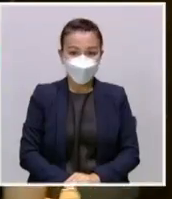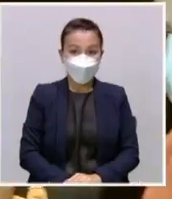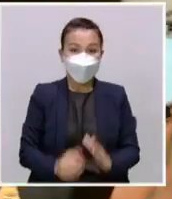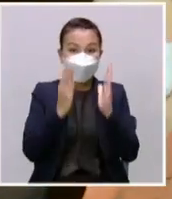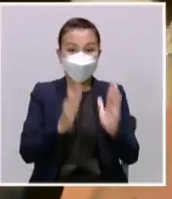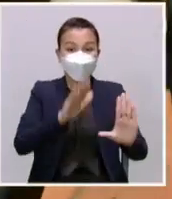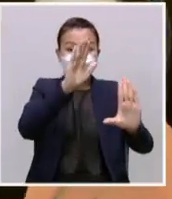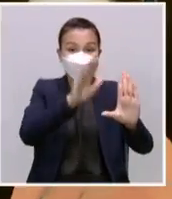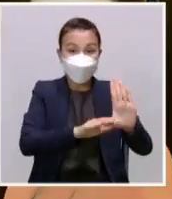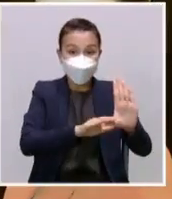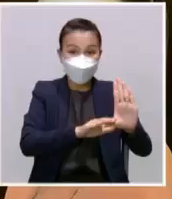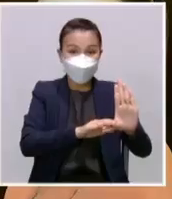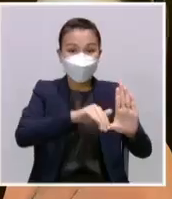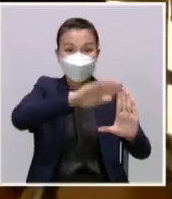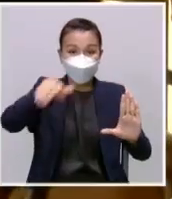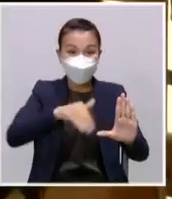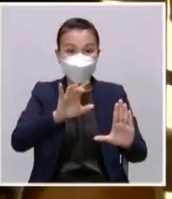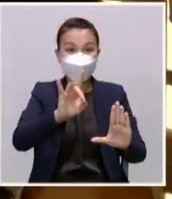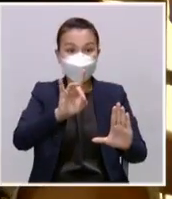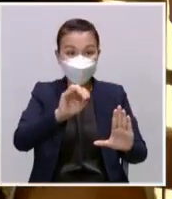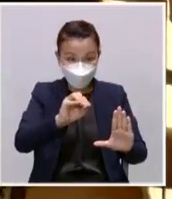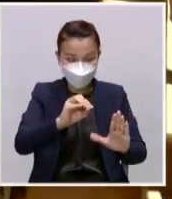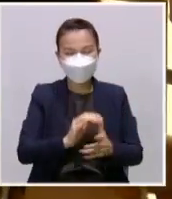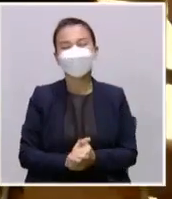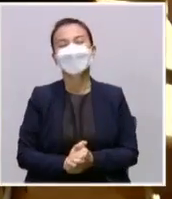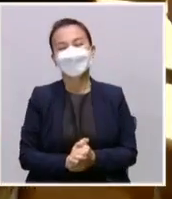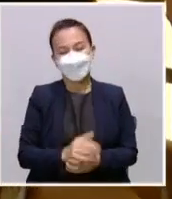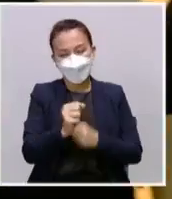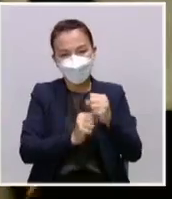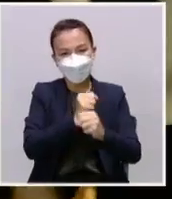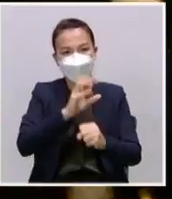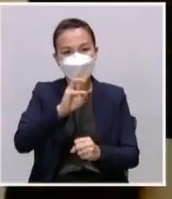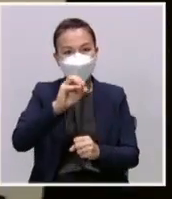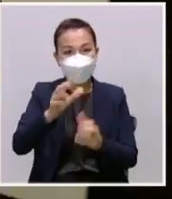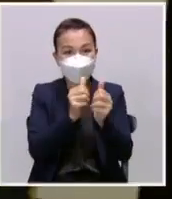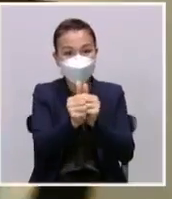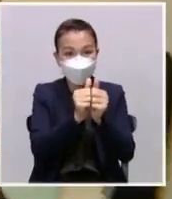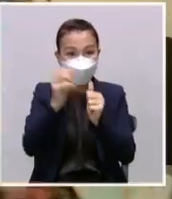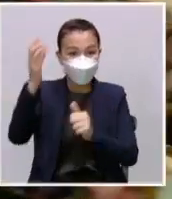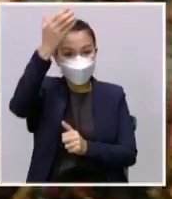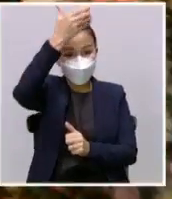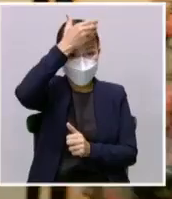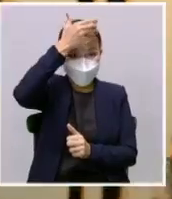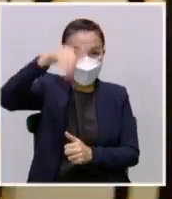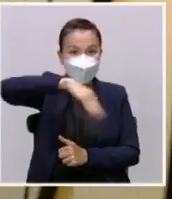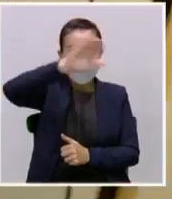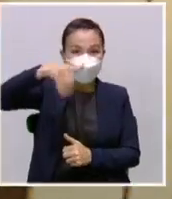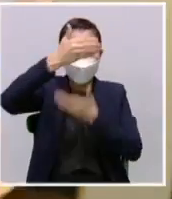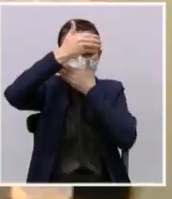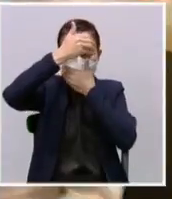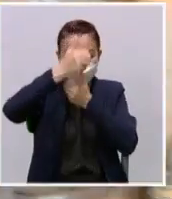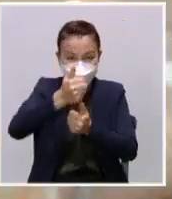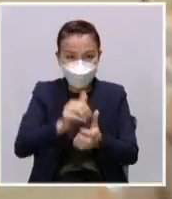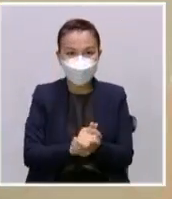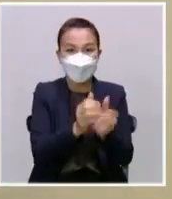80ผู้เข้าประกวดที่ผ่านรอบแรกการประกวดนางสาวไทยประจำปี2565จากการที่มีผู้สนใจส่งใบสมัครเข้าประกว